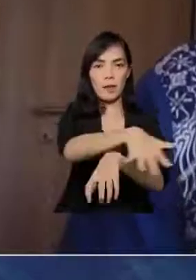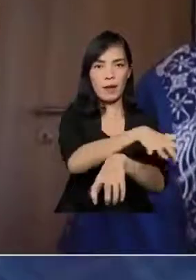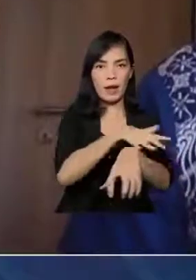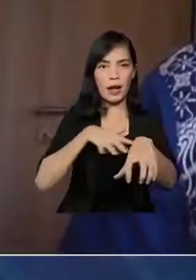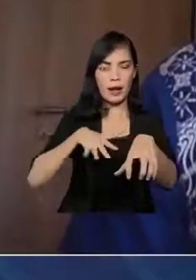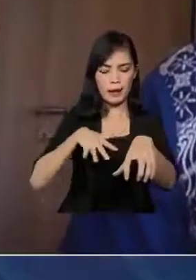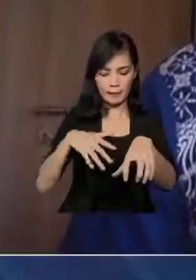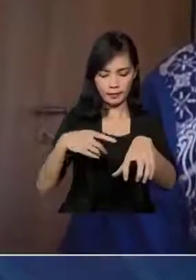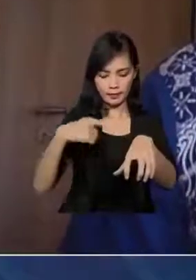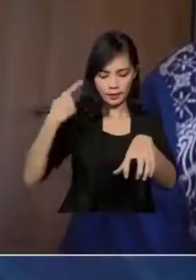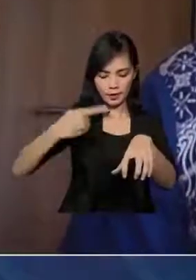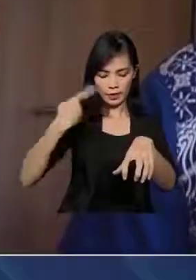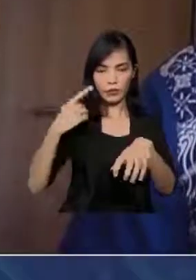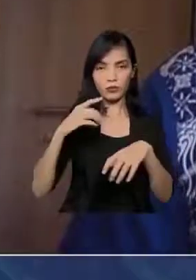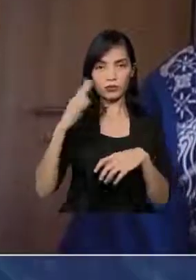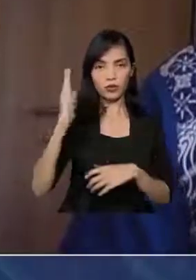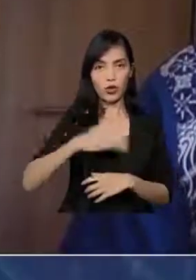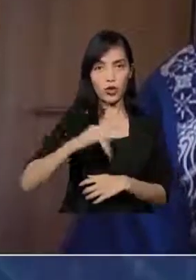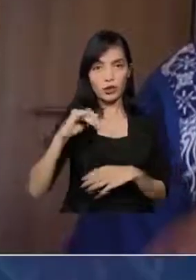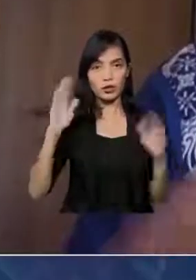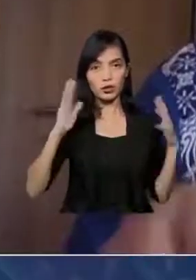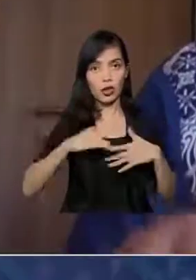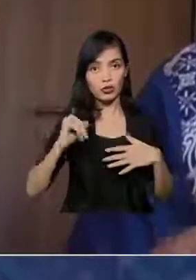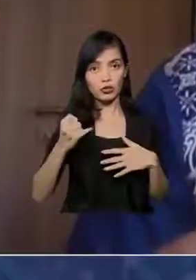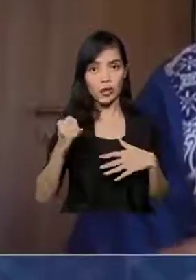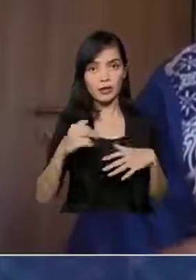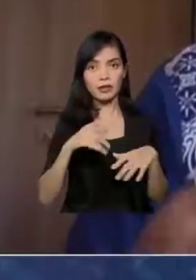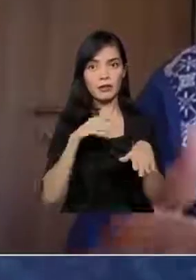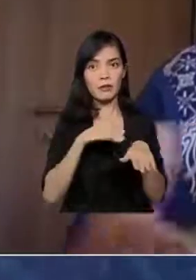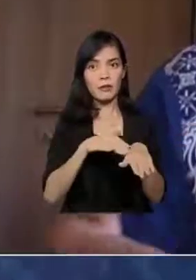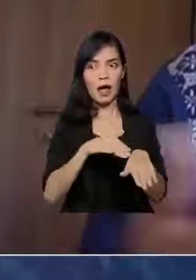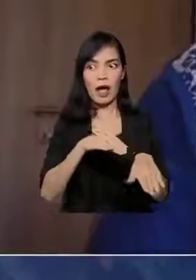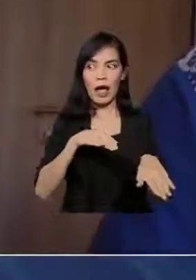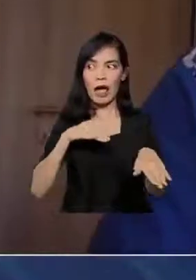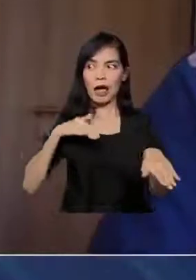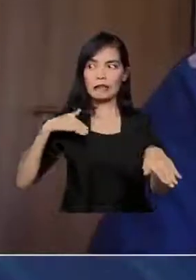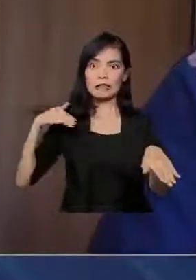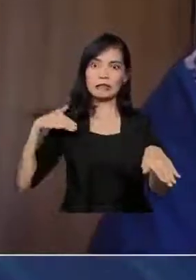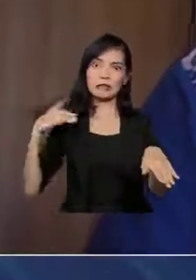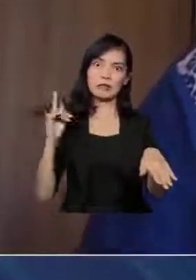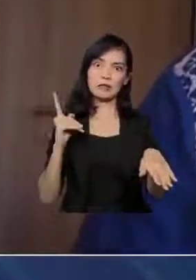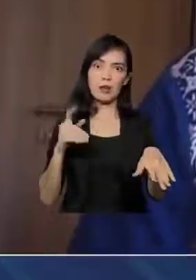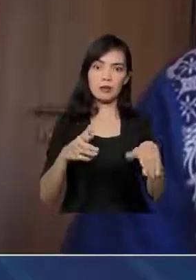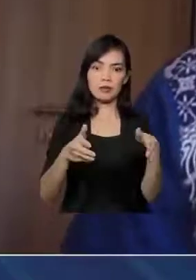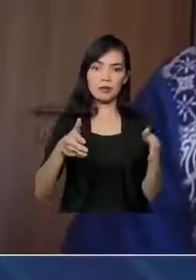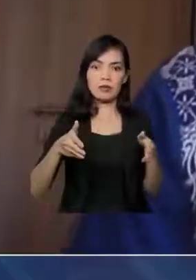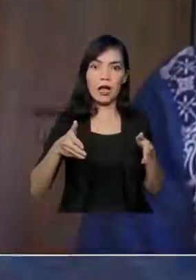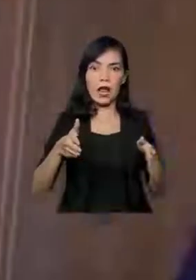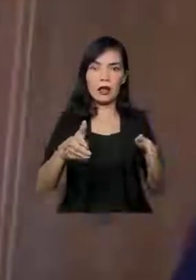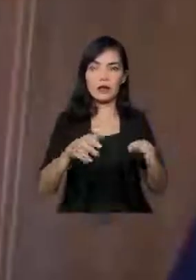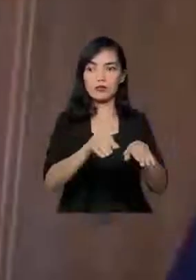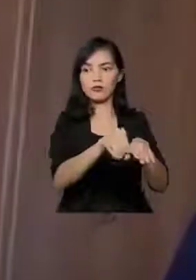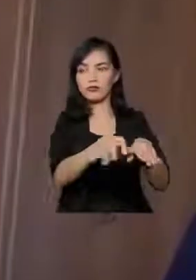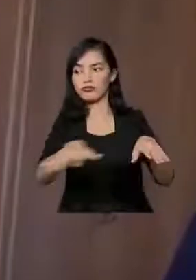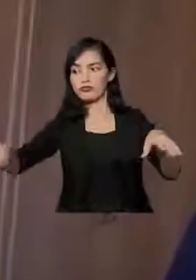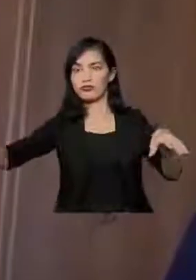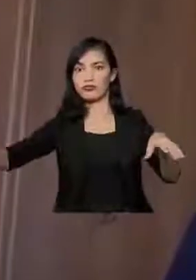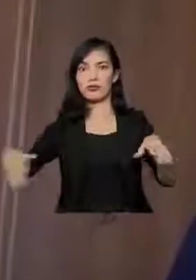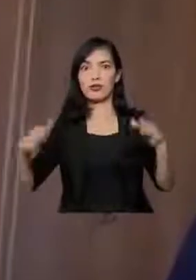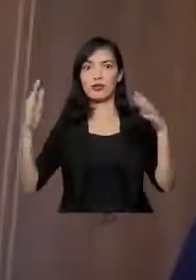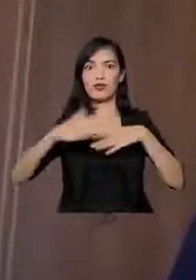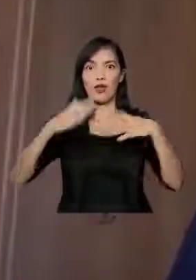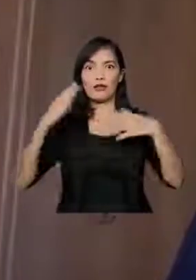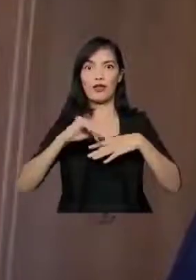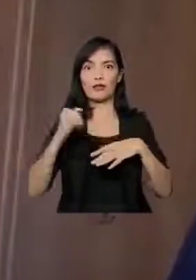setiap sholat jumat di Masjid terjadi kemacetan karena melebar sampai ke Jalan Raya biasanya Oh